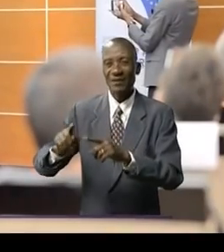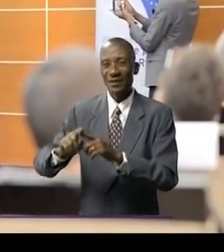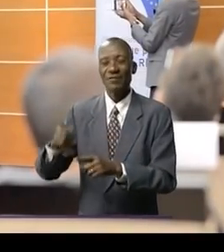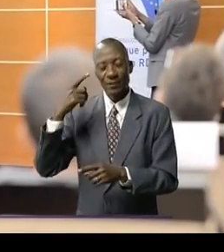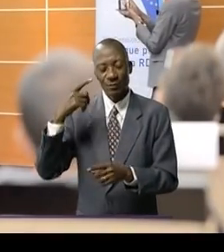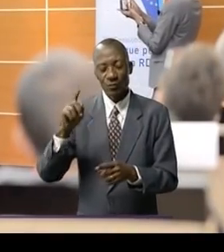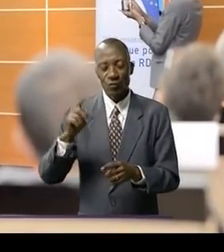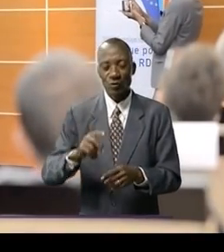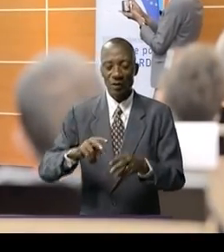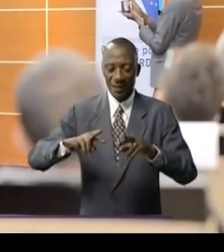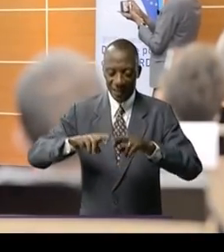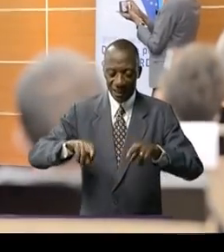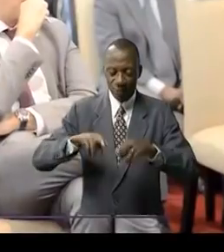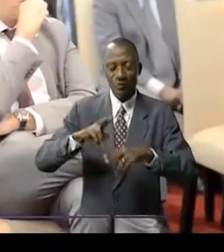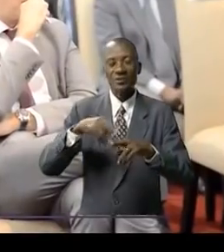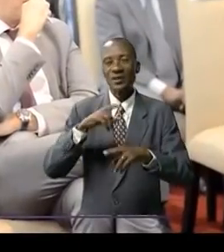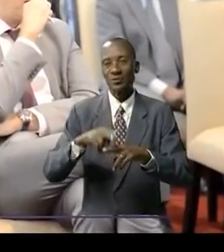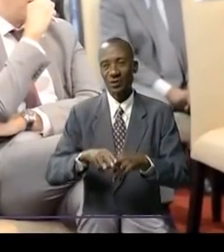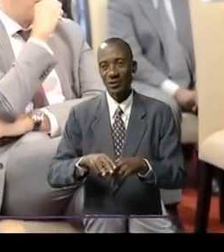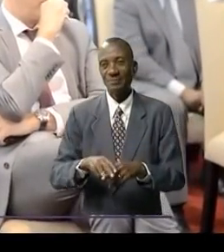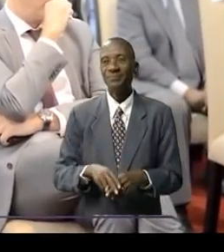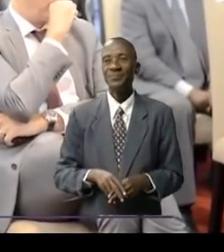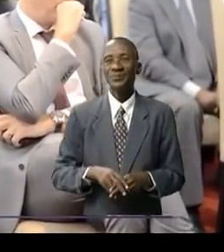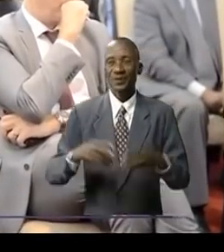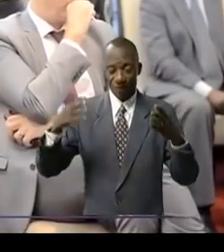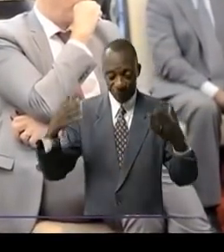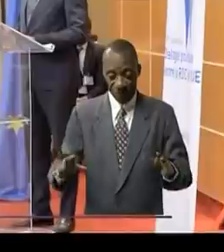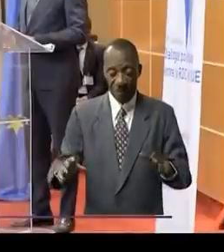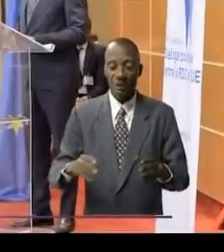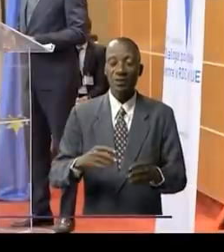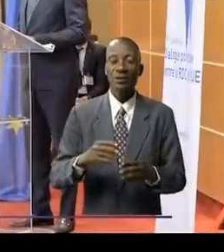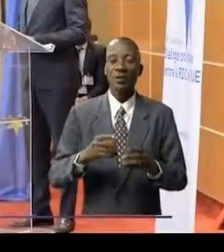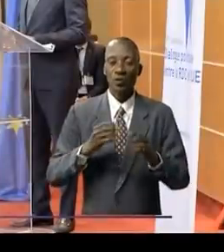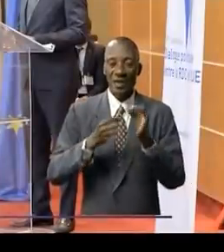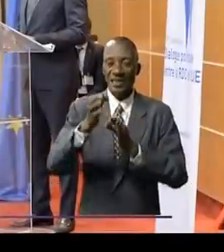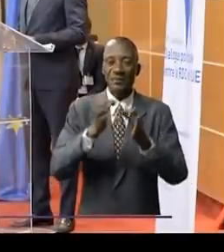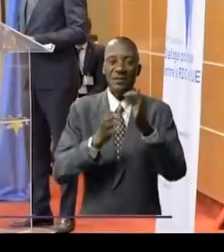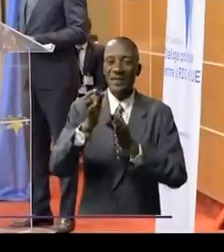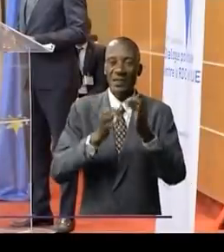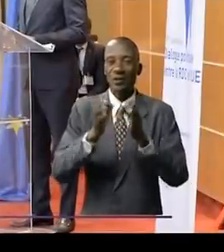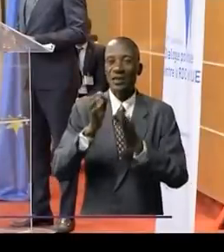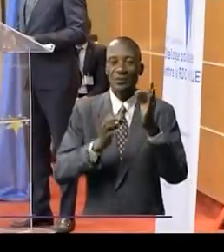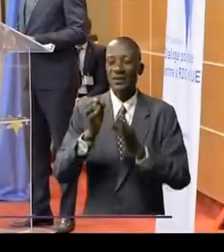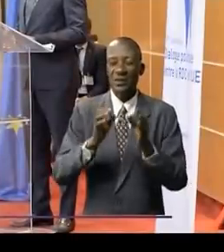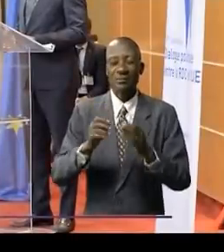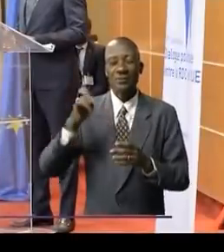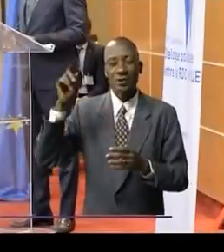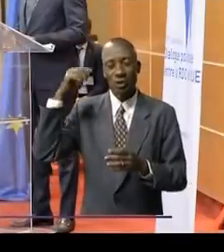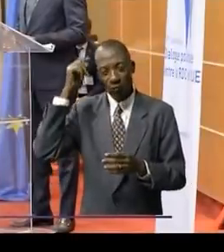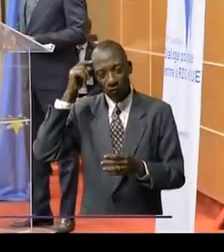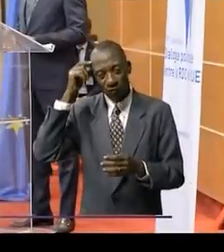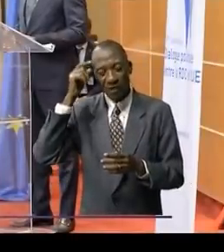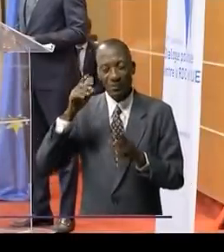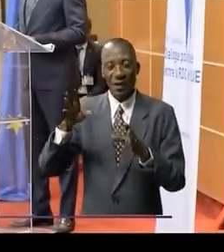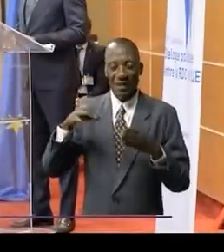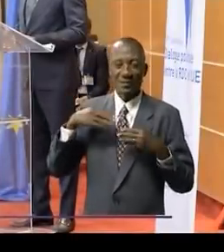naturelles. Au terme des échanges, un communiqué conjoint a sanctionné la fin de travaux. Le gouvernement congolais apprécie à leur juste